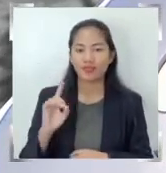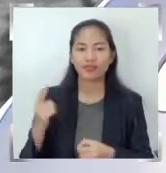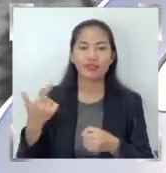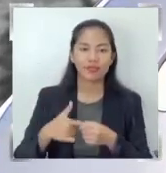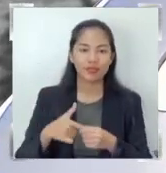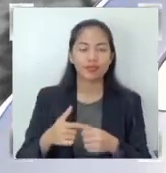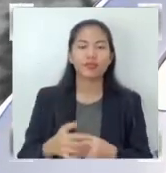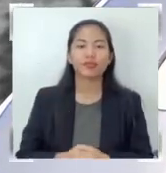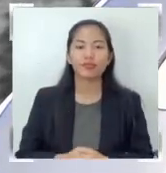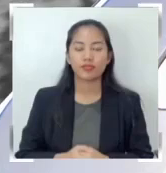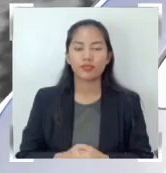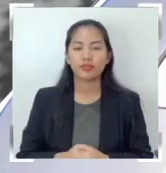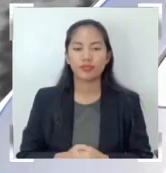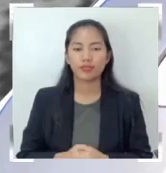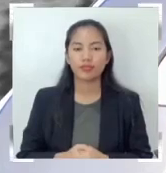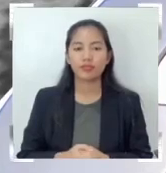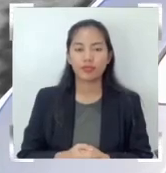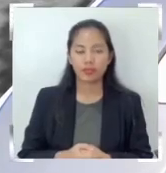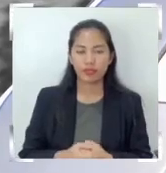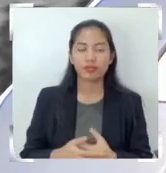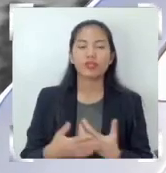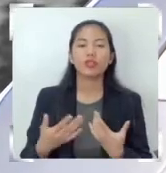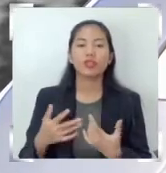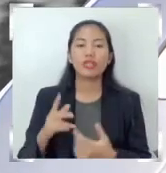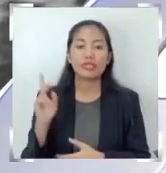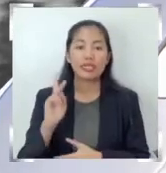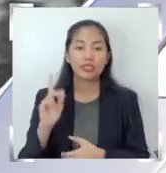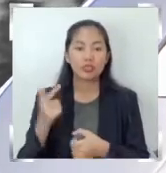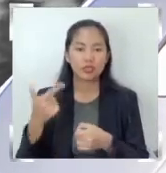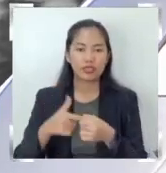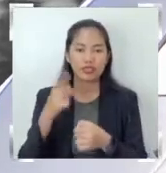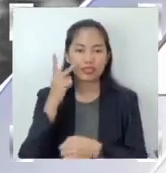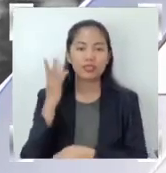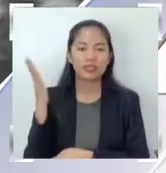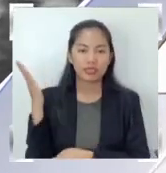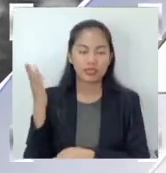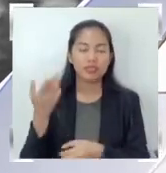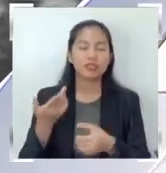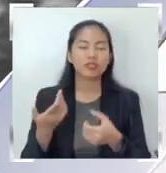11 pesos and 50 centavos sa kada litro ng kerosene o gas.